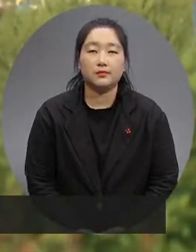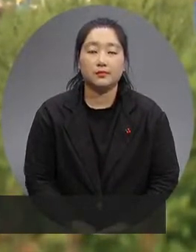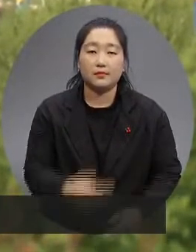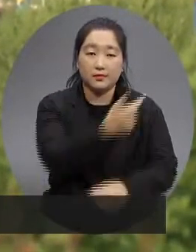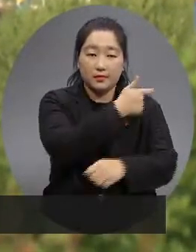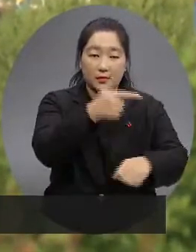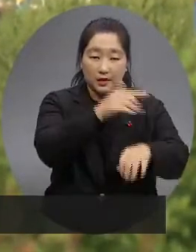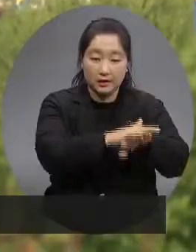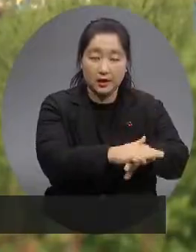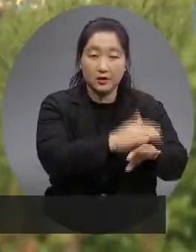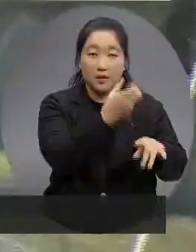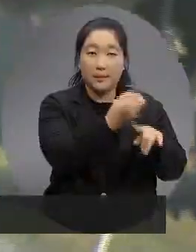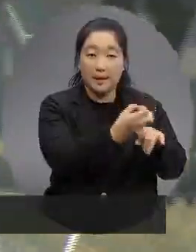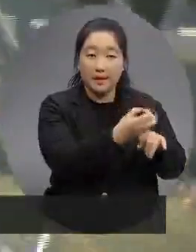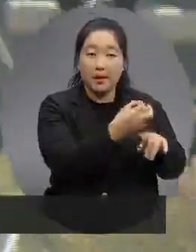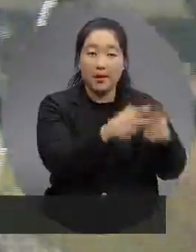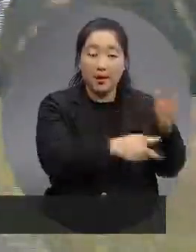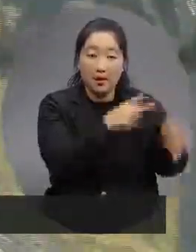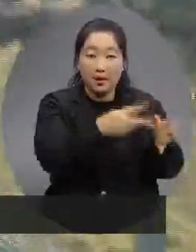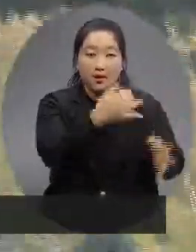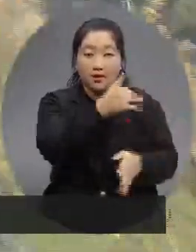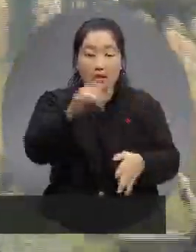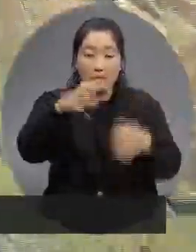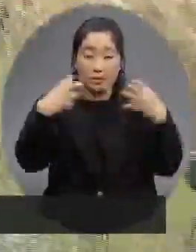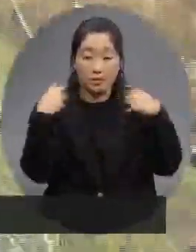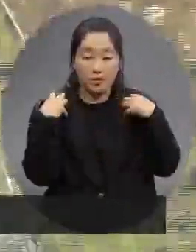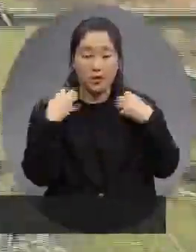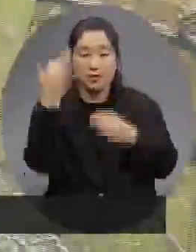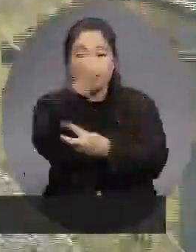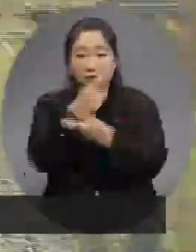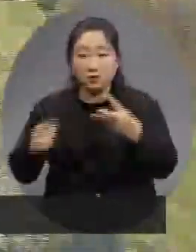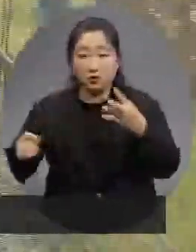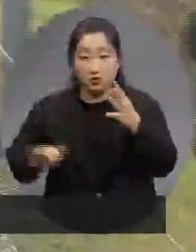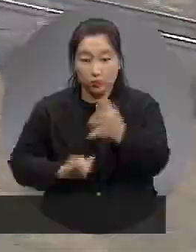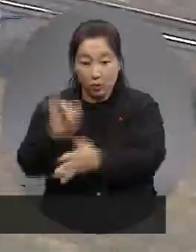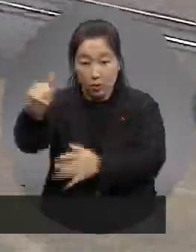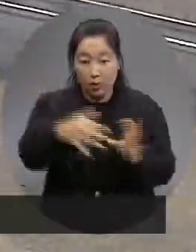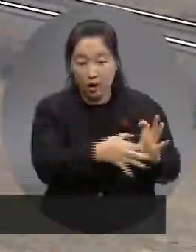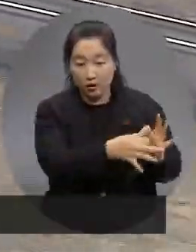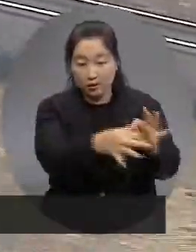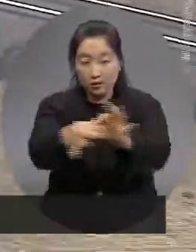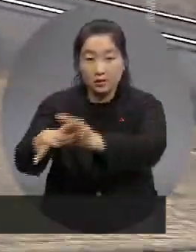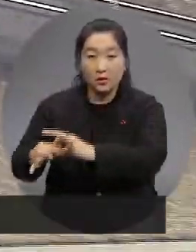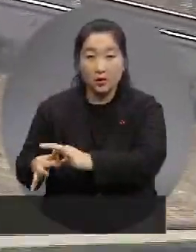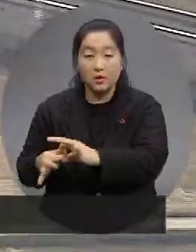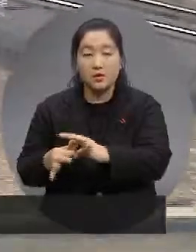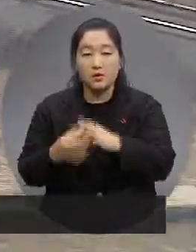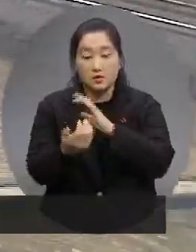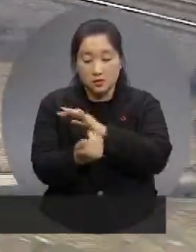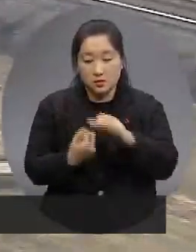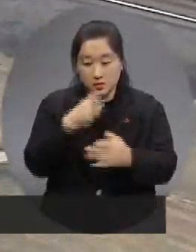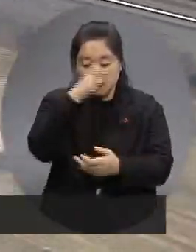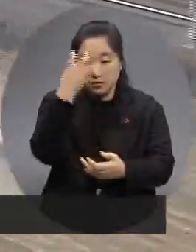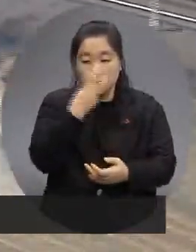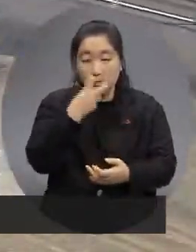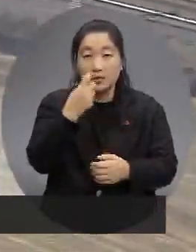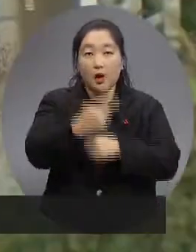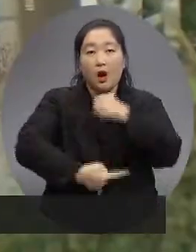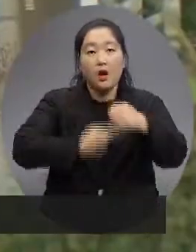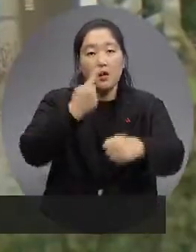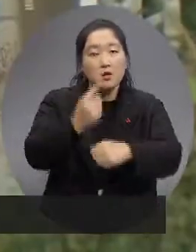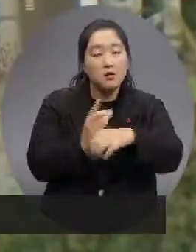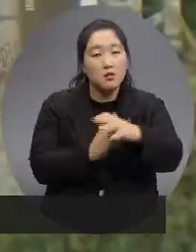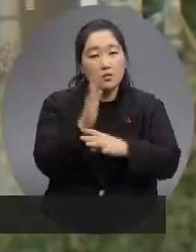대전 반석역과 세종청사, 청주공항으로 가는 충청권 광역철도에 대한 사전 타당성 조사는 1년